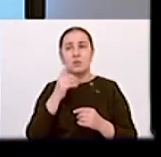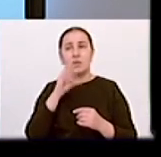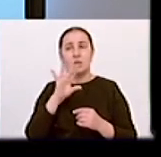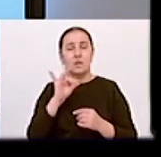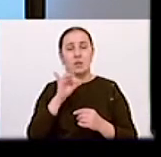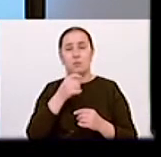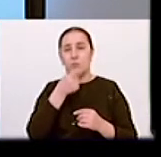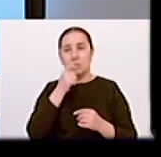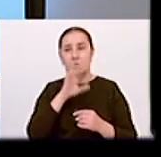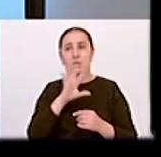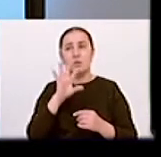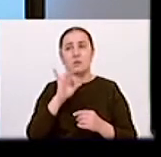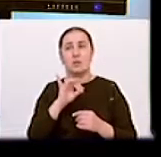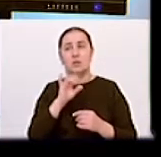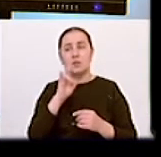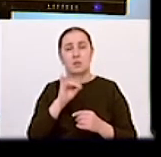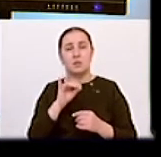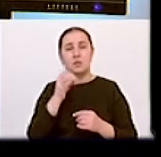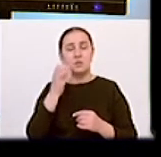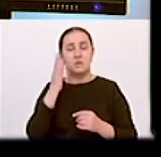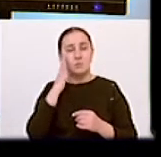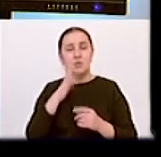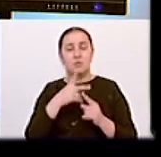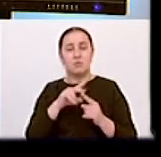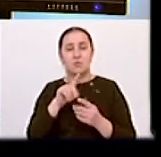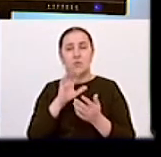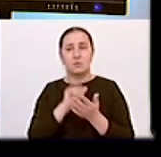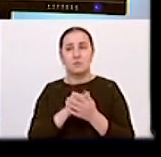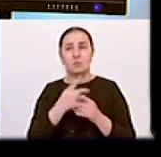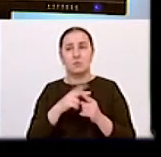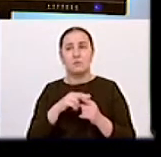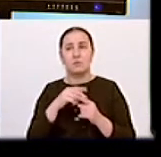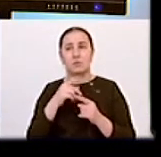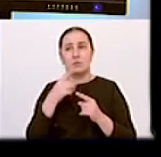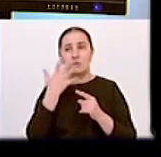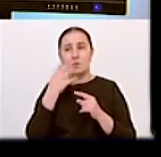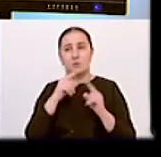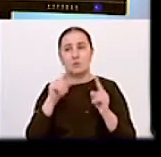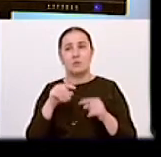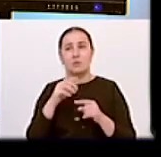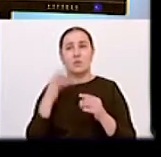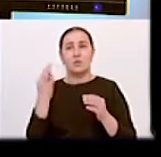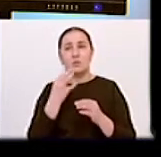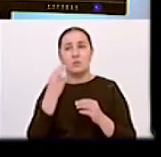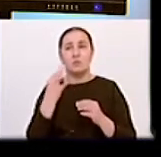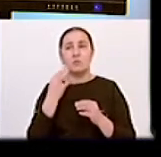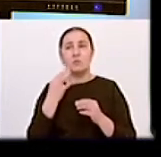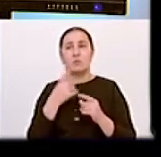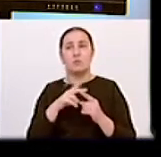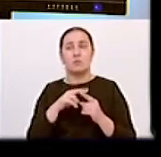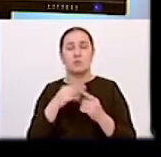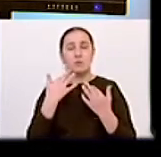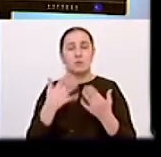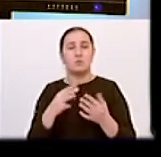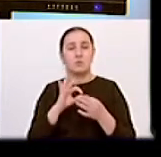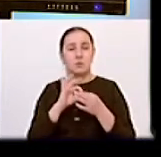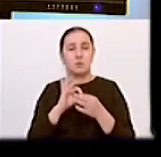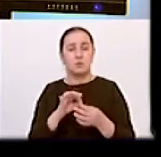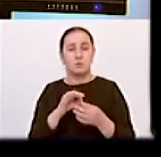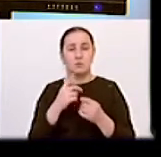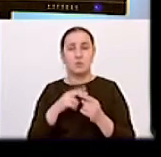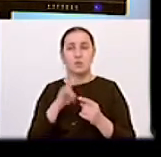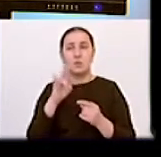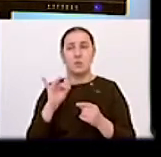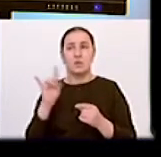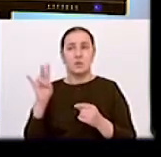пить, ни спать. Так, наверное, занят был рисованием картины. Ничего, требуются союзы